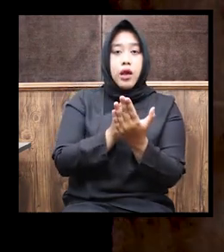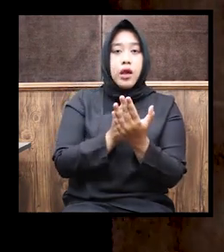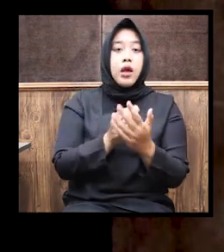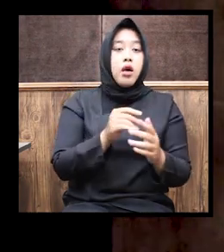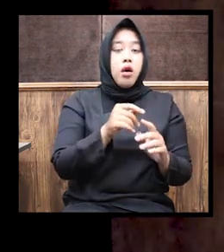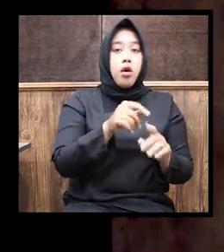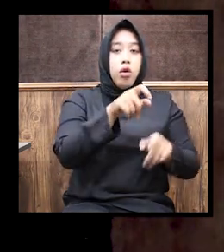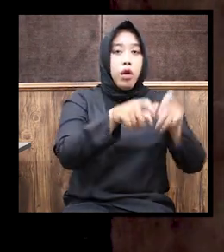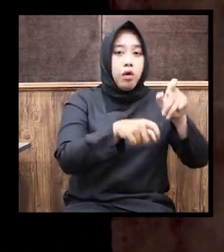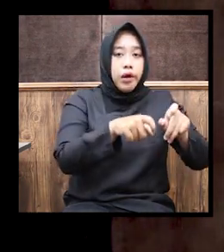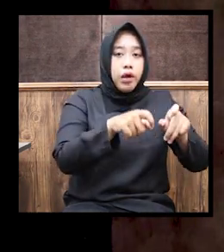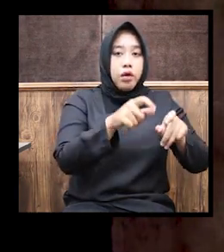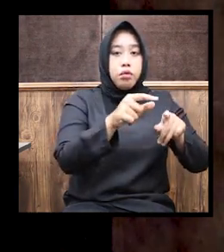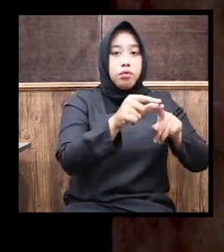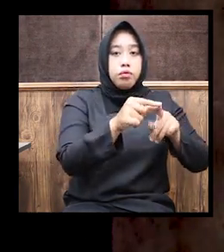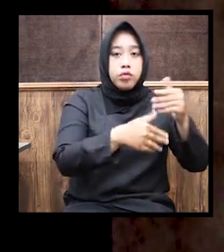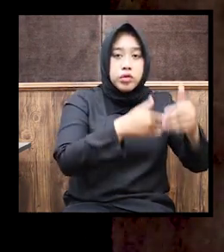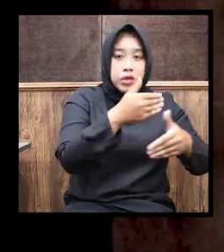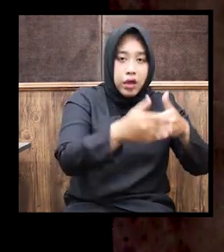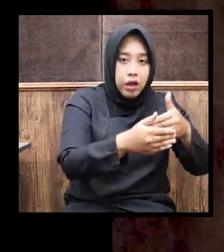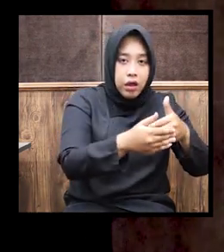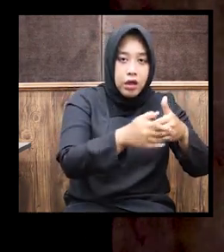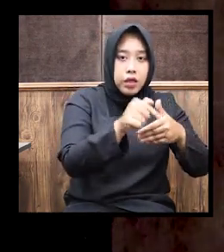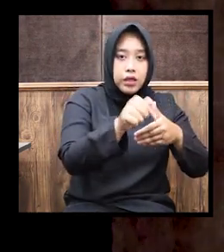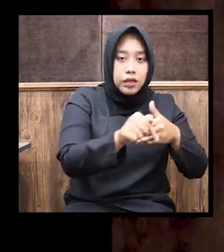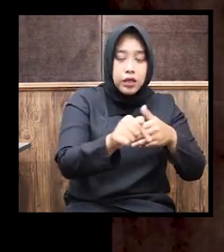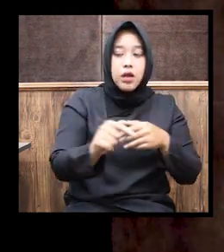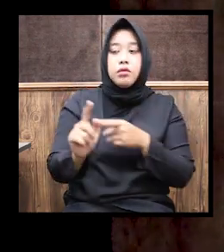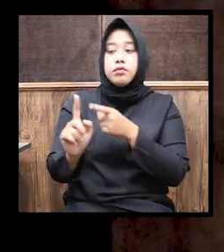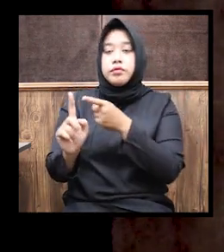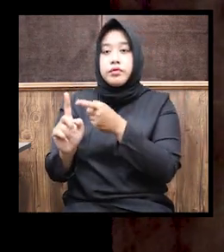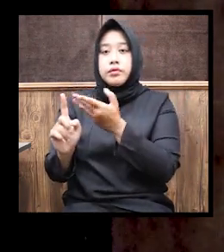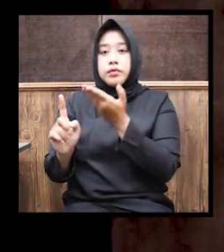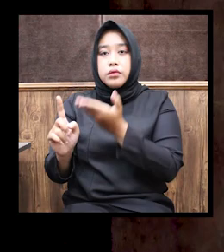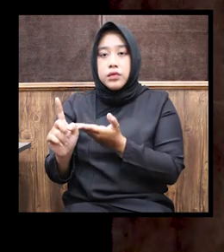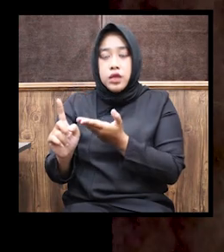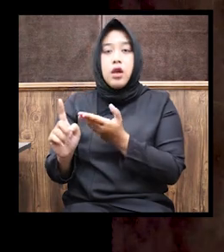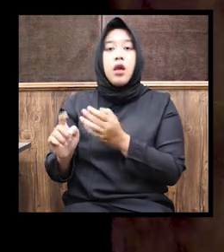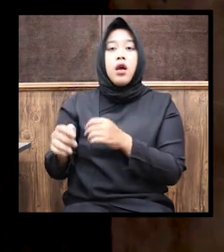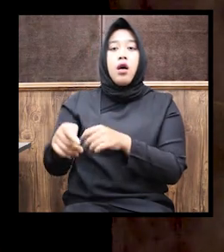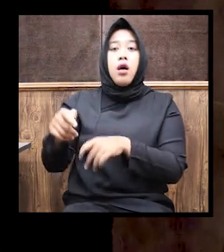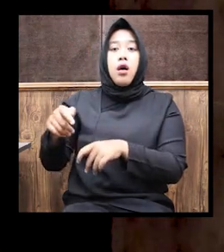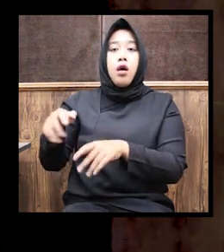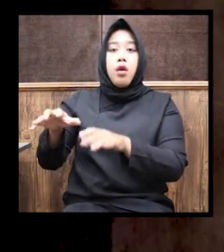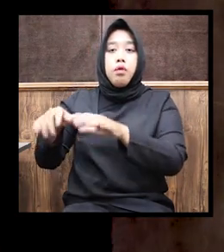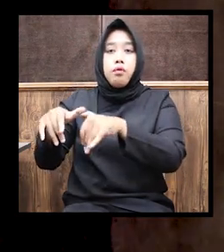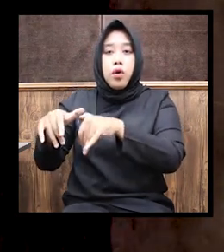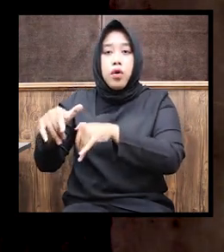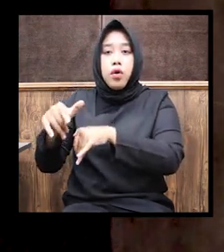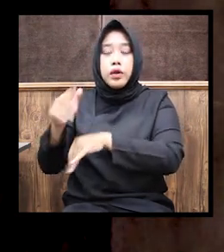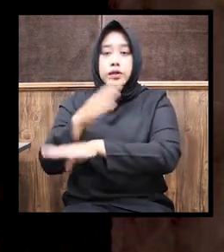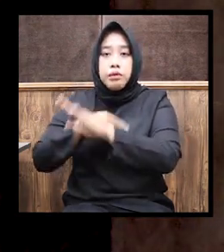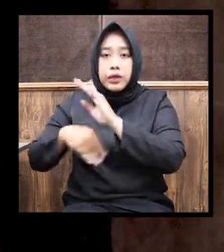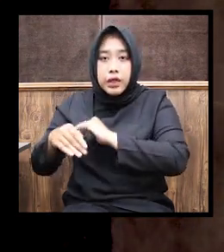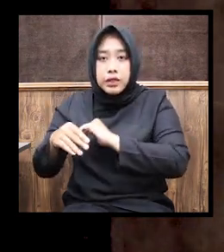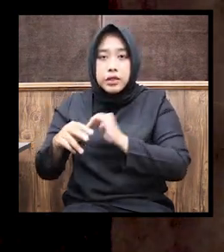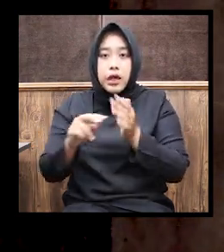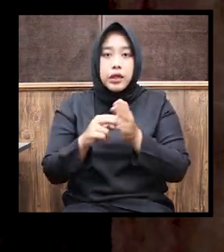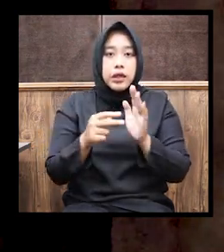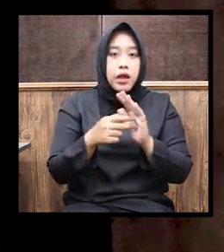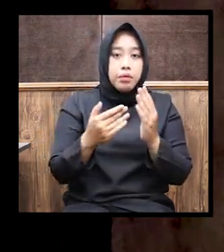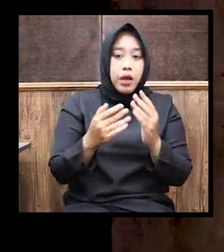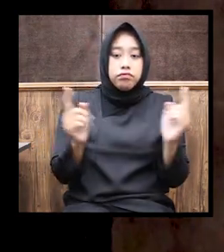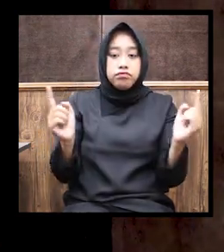teman-teman yang disabilitas kita juga terus istilahnya memprovokasiah dari pihak perusahaan